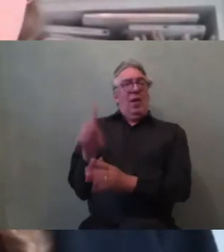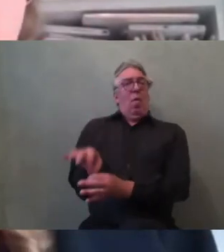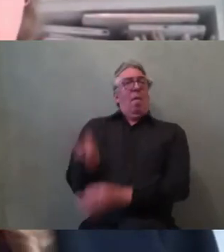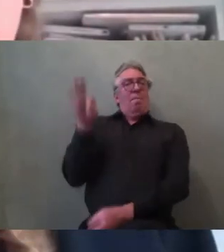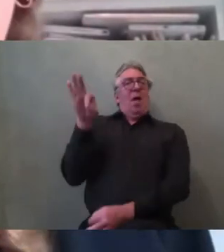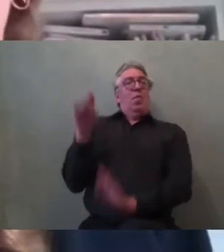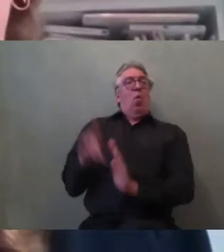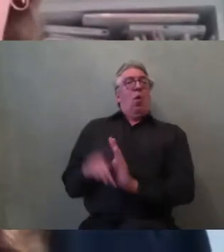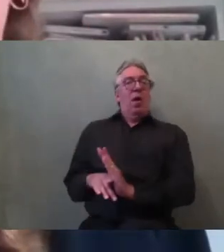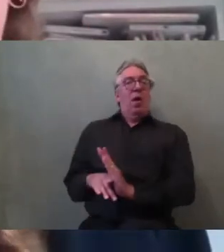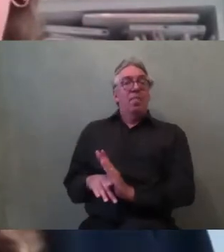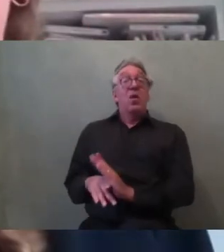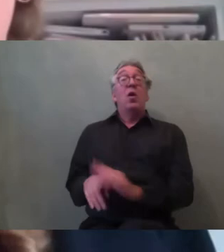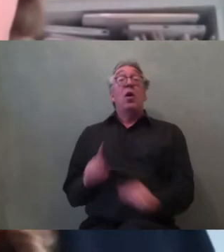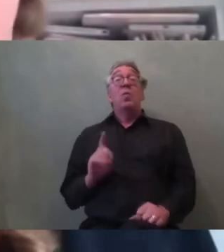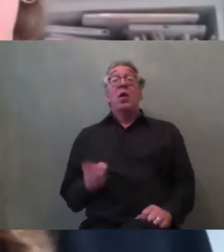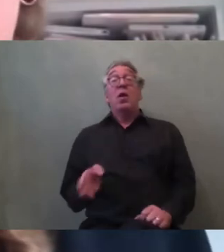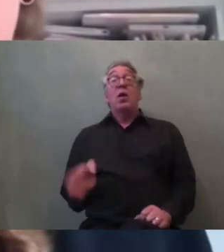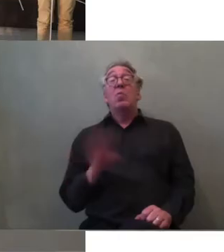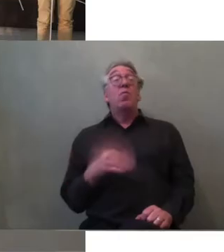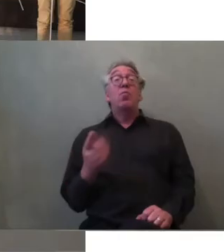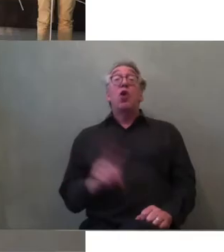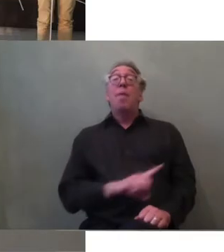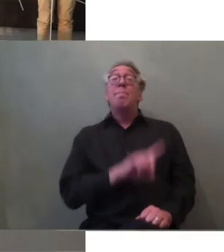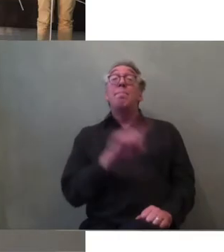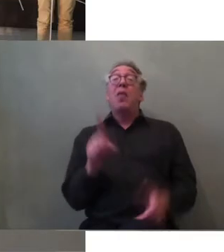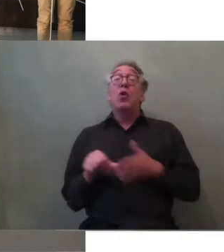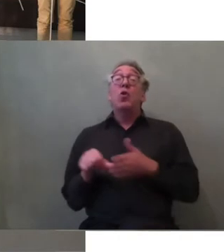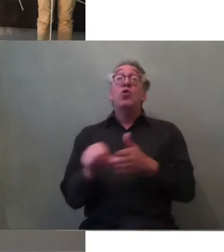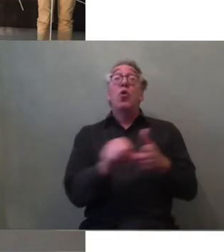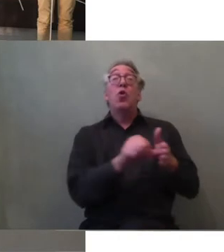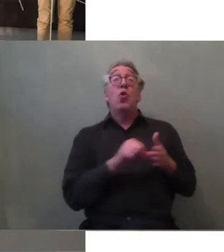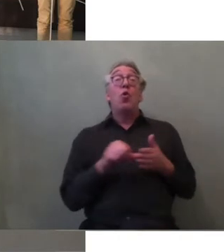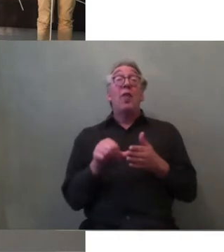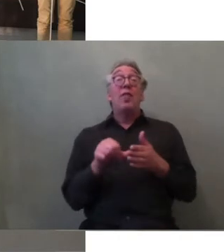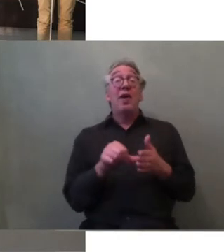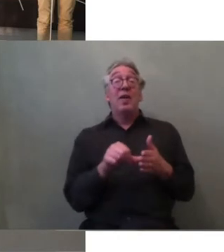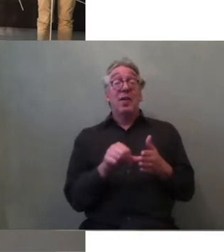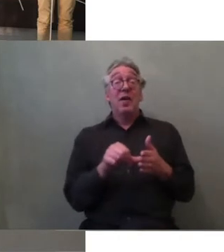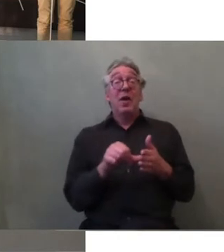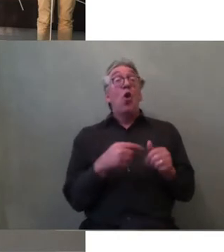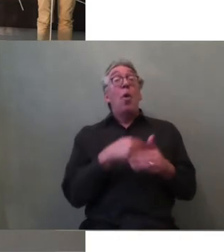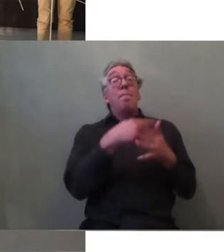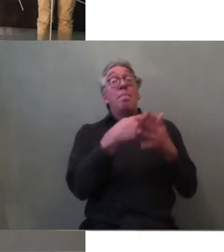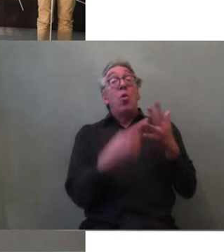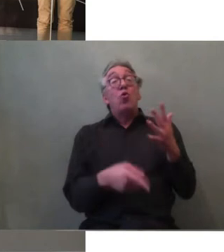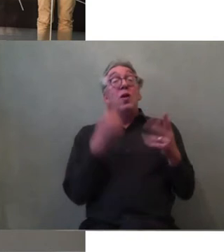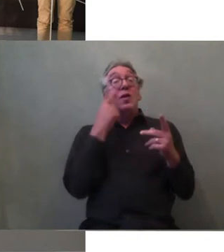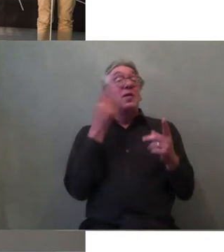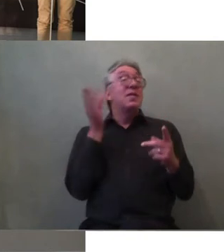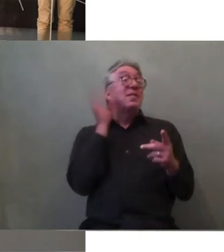kan. Maar bijvoorbeeld bij de maandelijkse rondleidingen, de multizintuigelijke rondleidingen, die we in eerste instantie voor blinden en